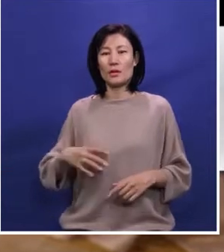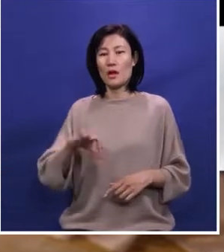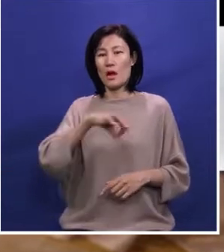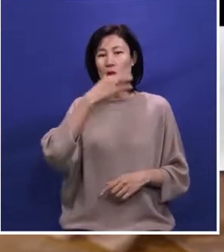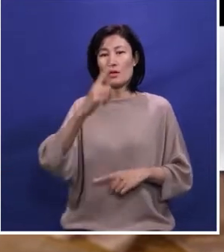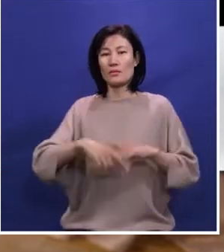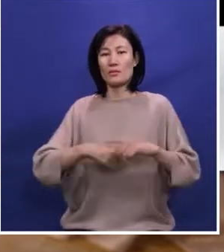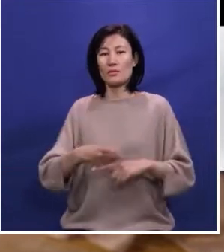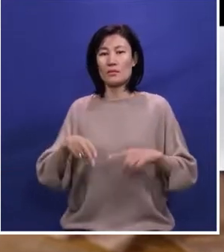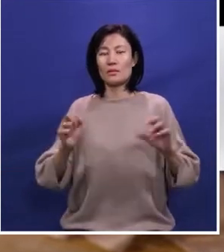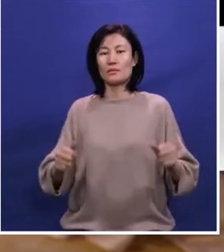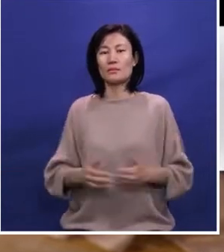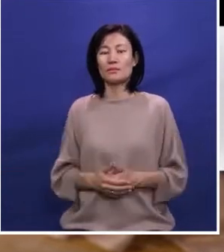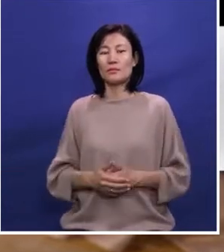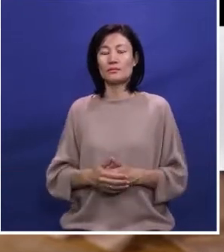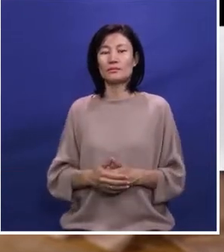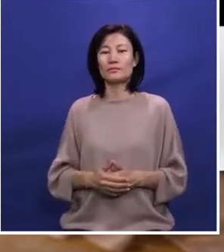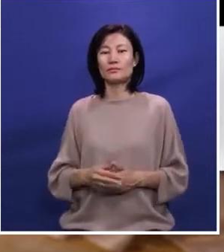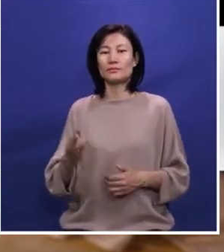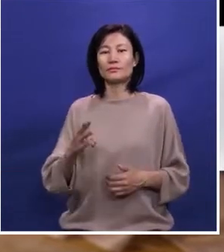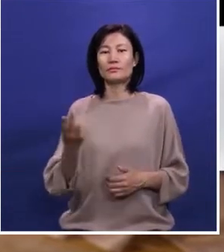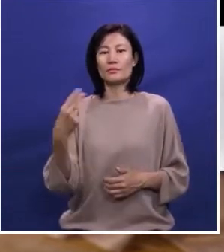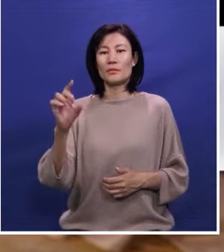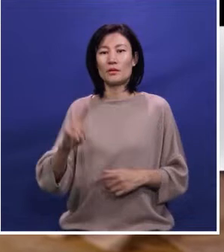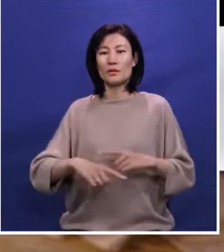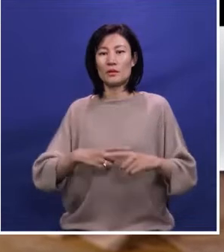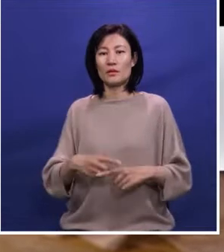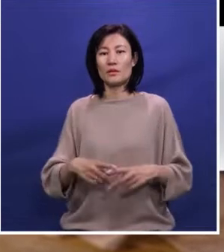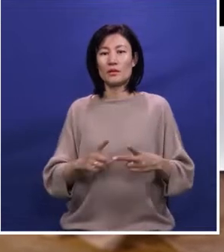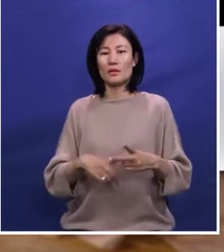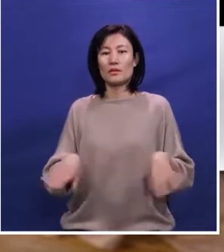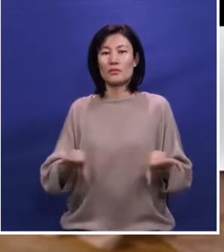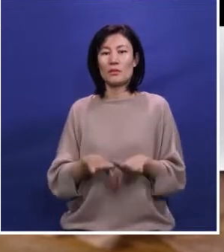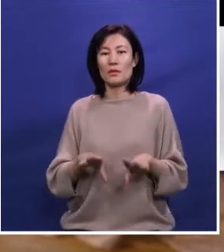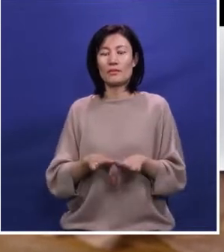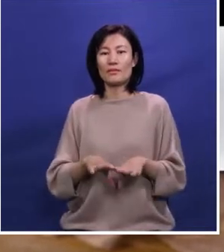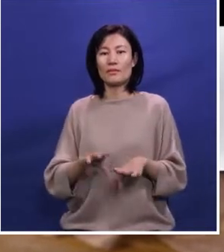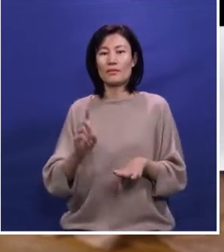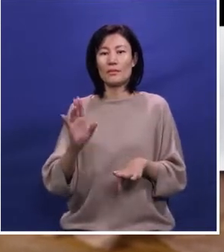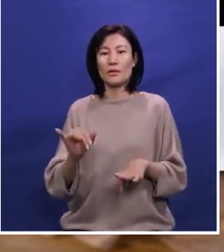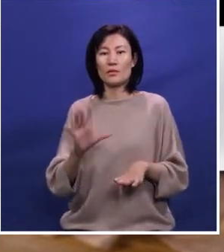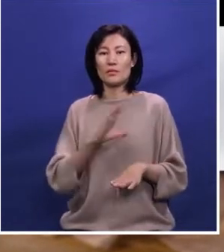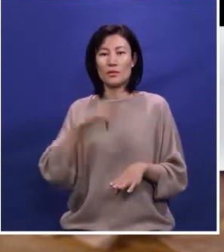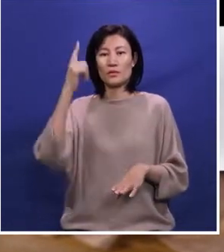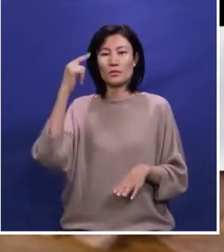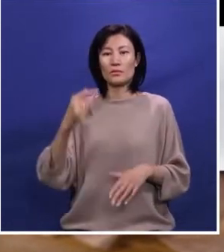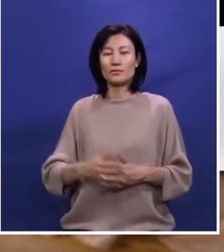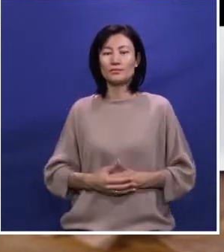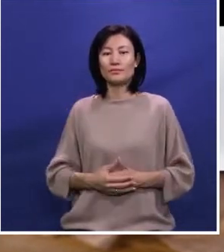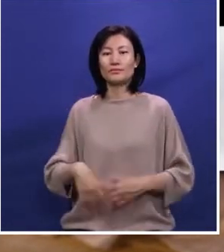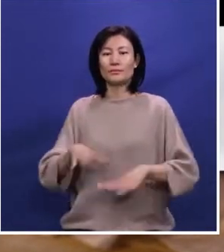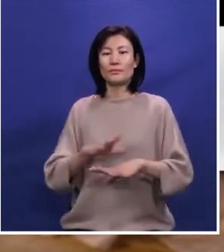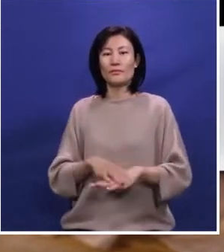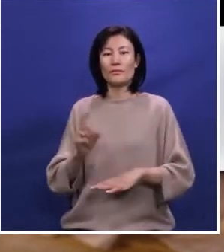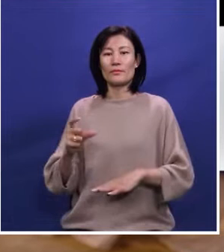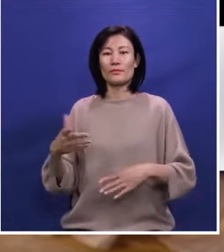етіп, Шашты Әзизді Құмкент шаһарынан алдырып, екеуі ел басқарған. Бұлардың тұсында халық